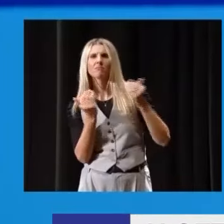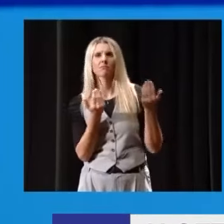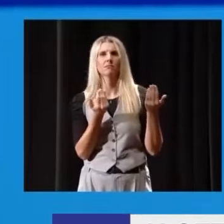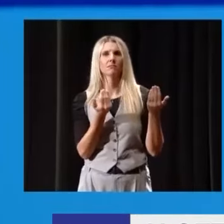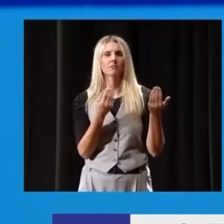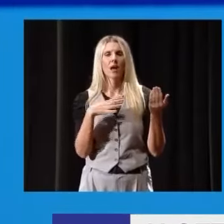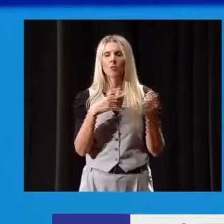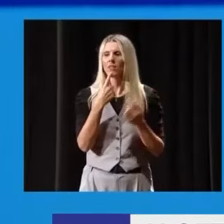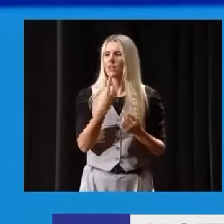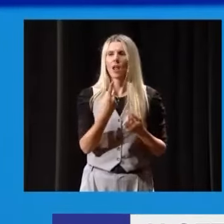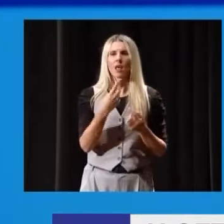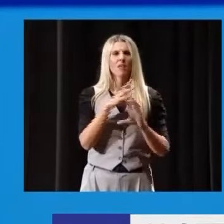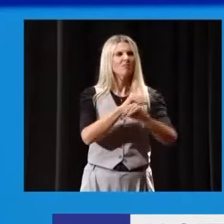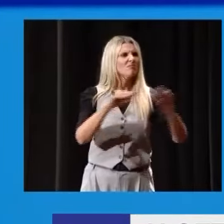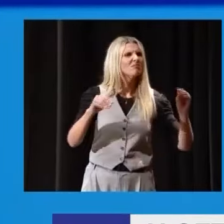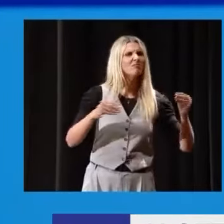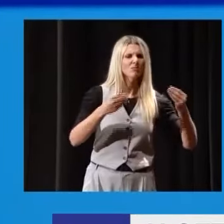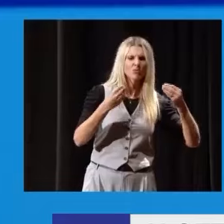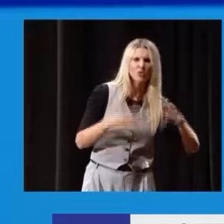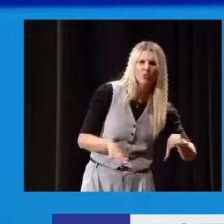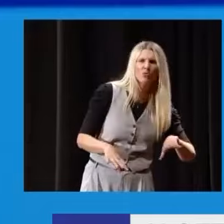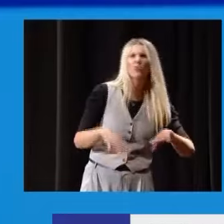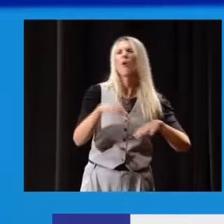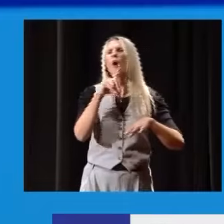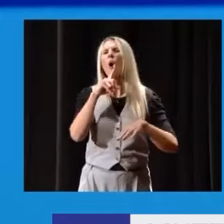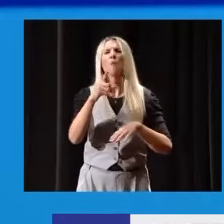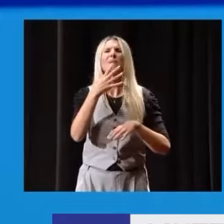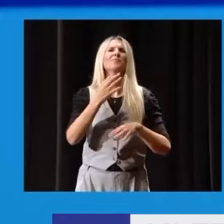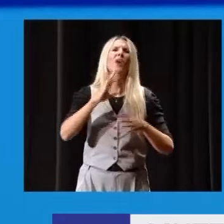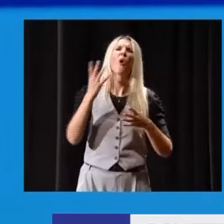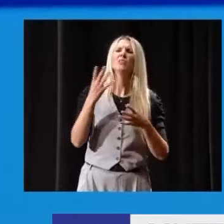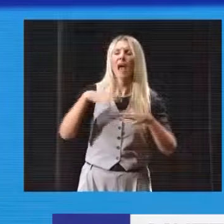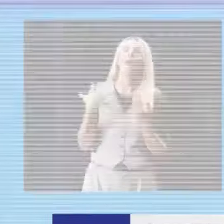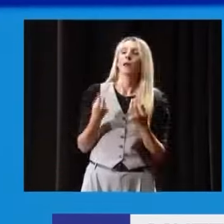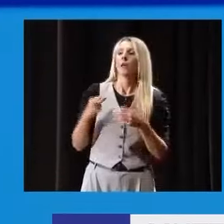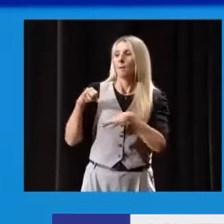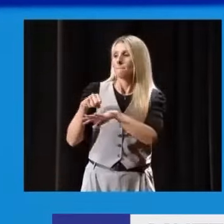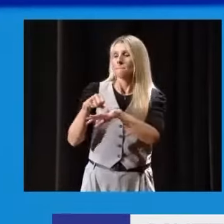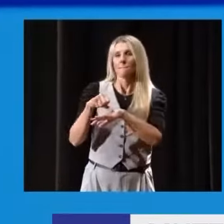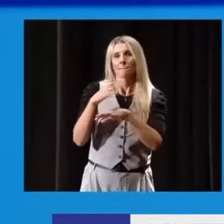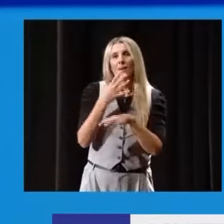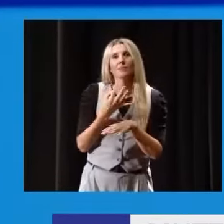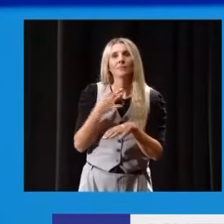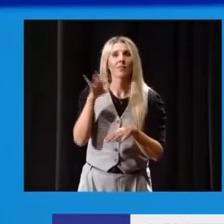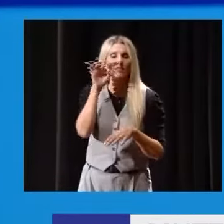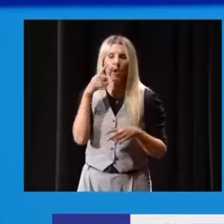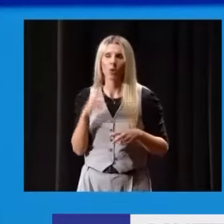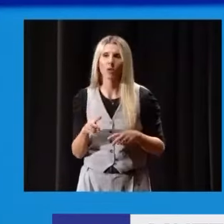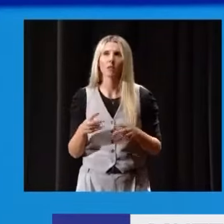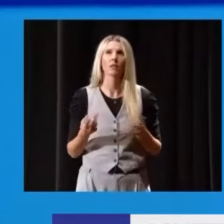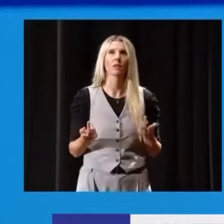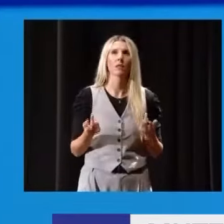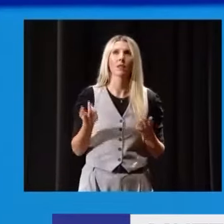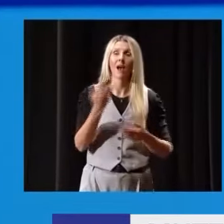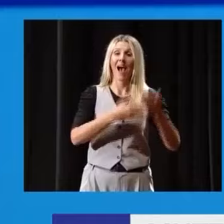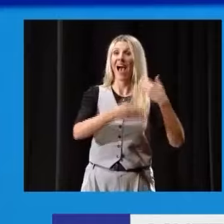είχαν προεξοφλήσει ενδεχομένως ότι θα ήταν σαν το γιοφύρι της Άρτας και ουδέποτε θα τελείωνε. Αμφισβητούσαν ότι μπορούσαμε να έχουμε και